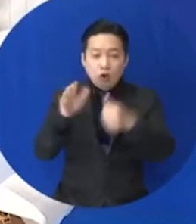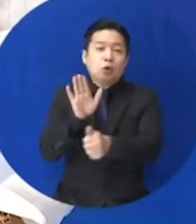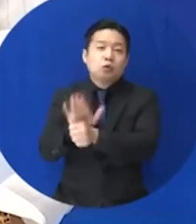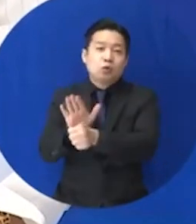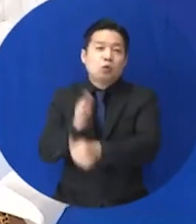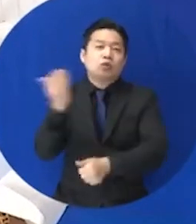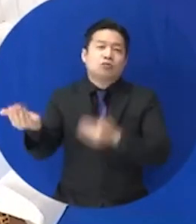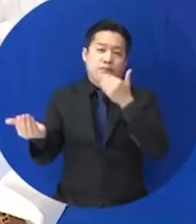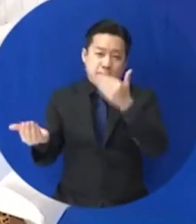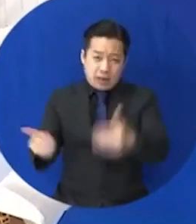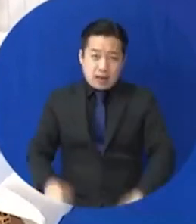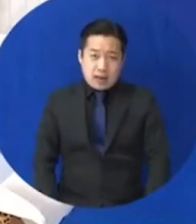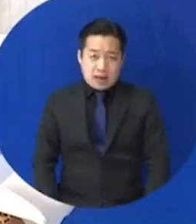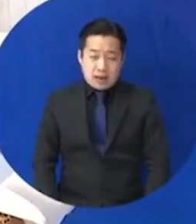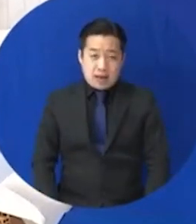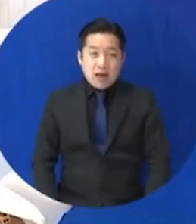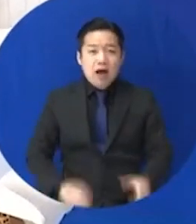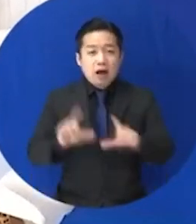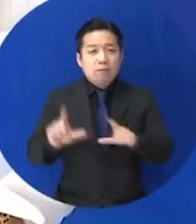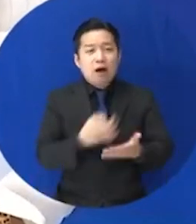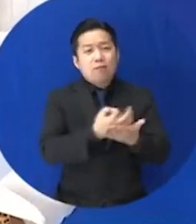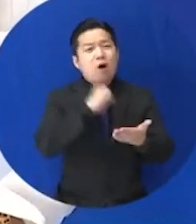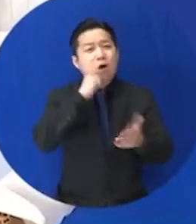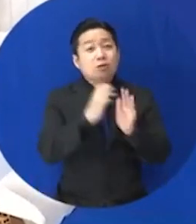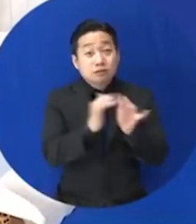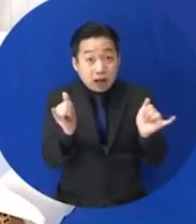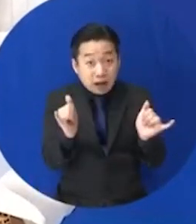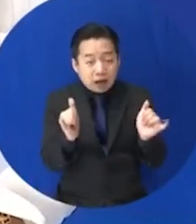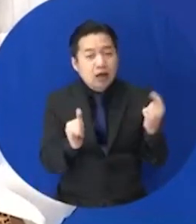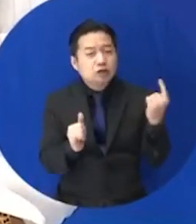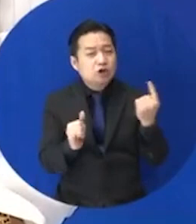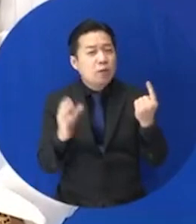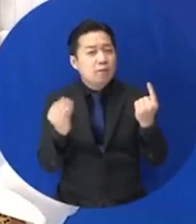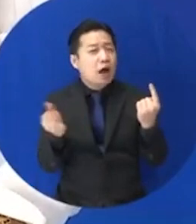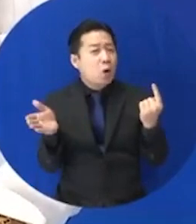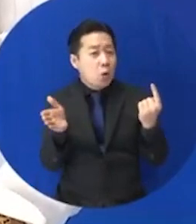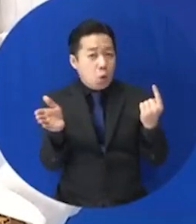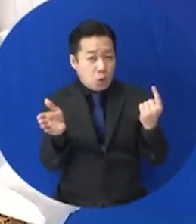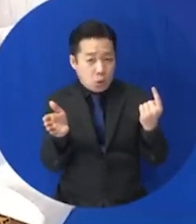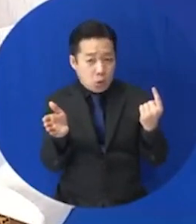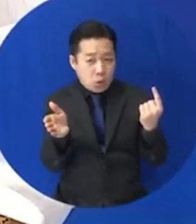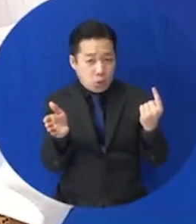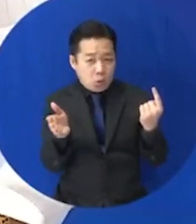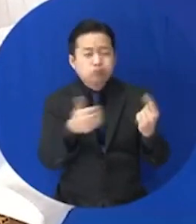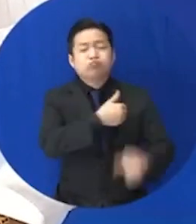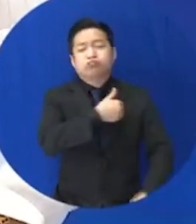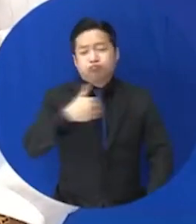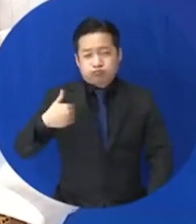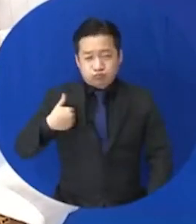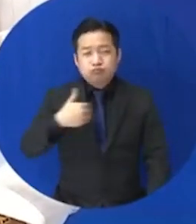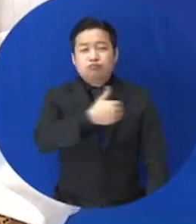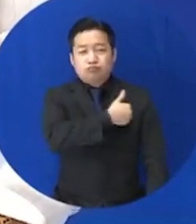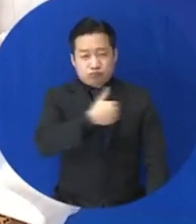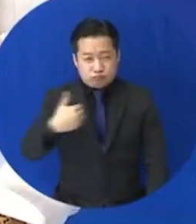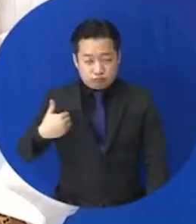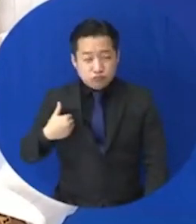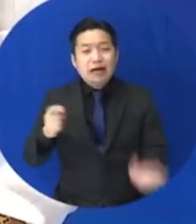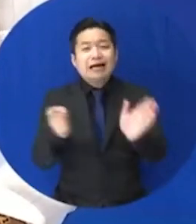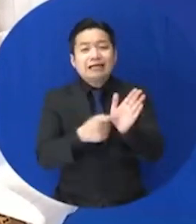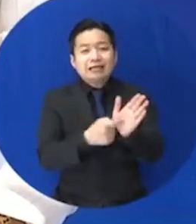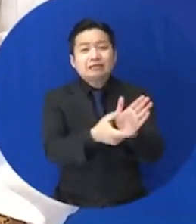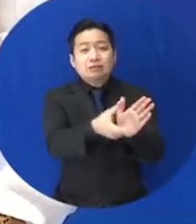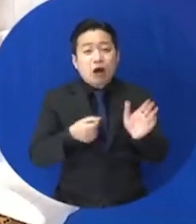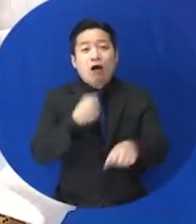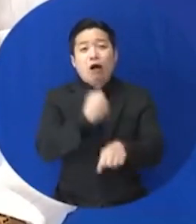수 있게 해서 서민에게 말씀하시는 것처럼 한 1,000만 원 정도 이런 것은 얼마든지 긴급 대출을 할수